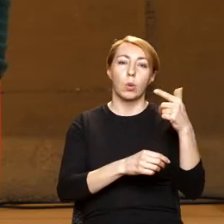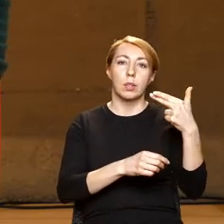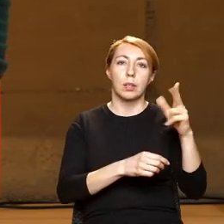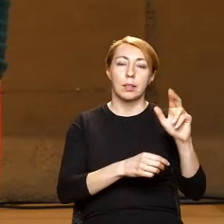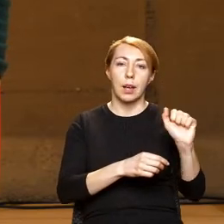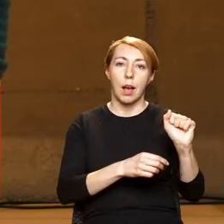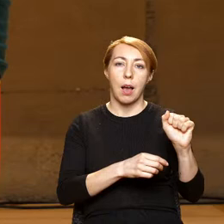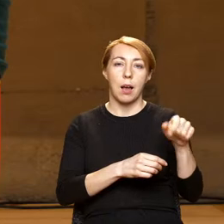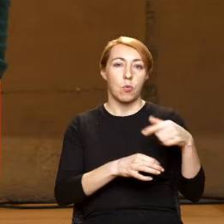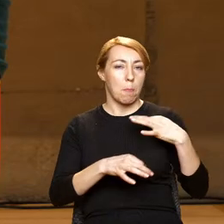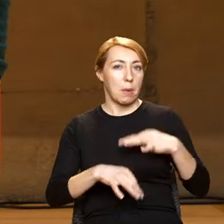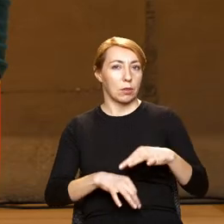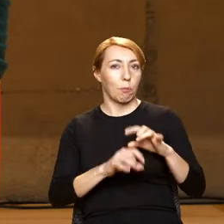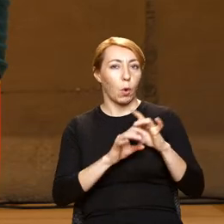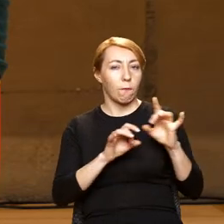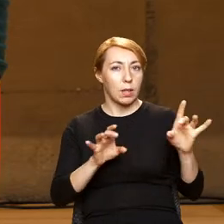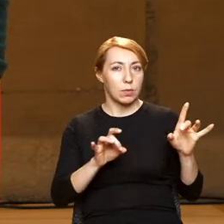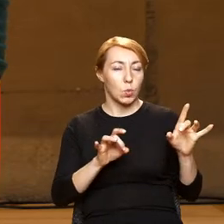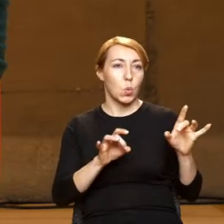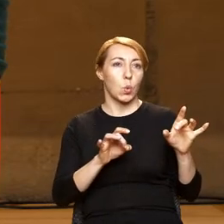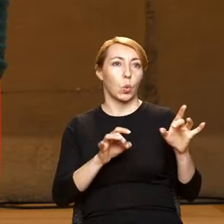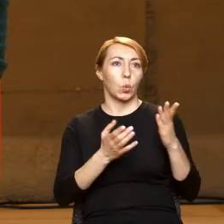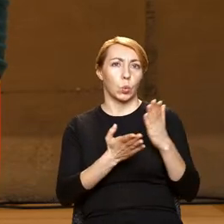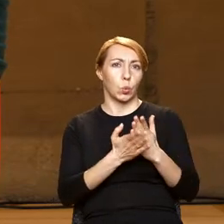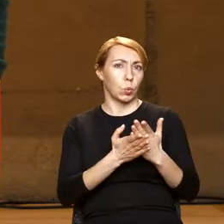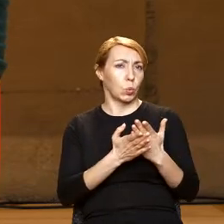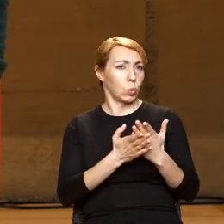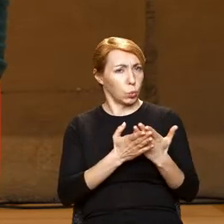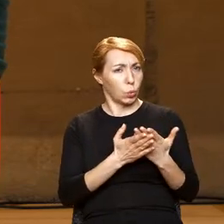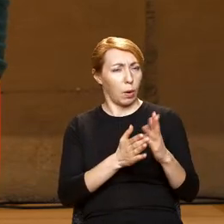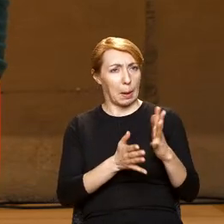profesor od 4 lat chyba